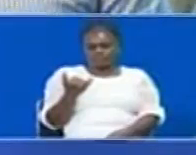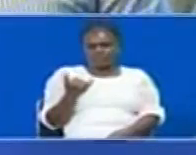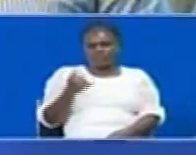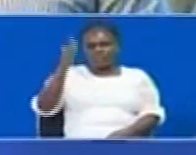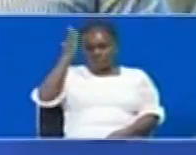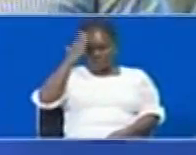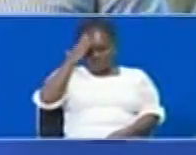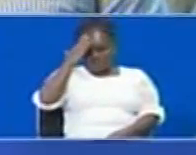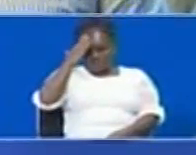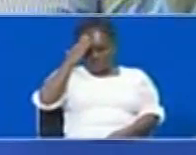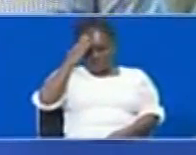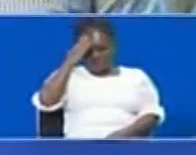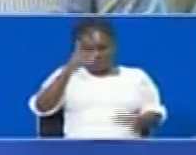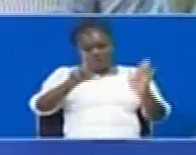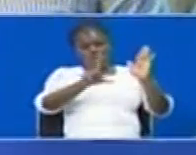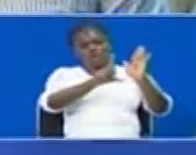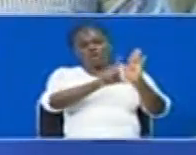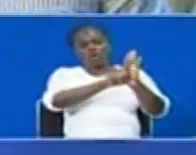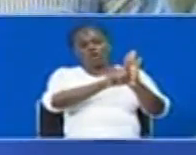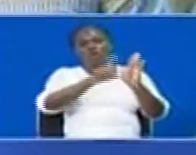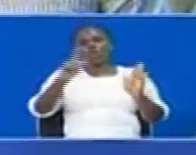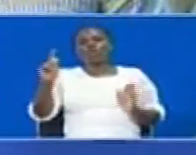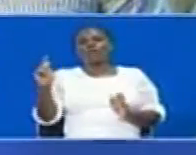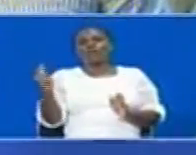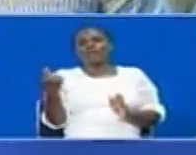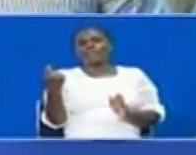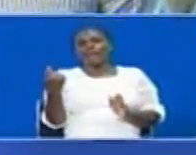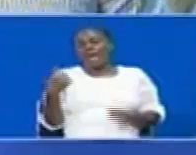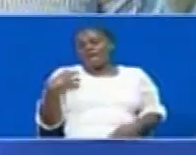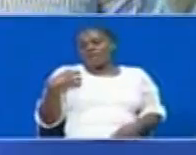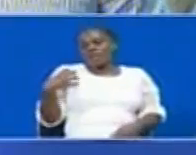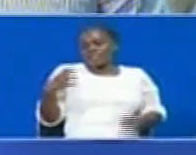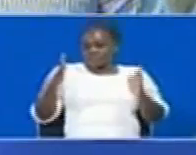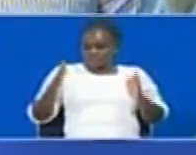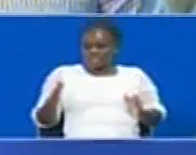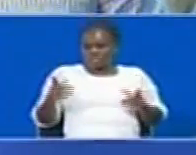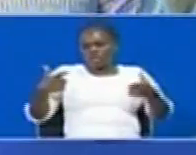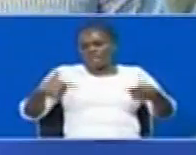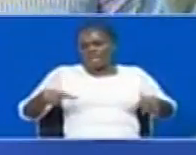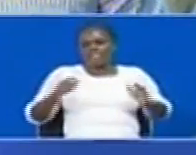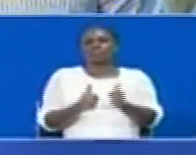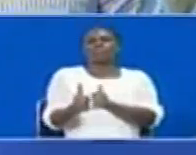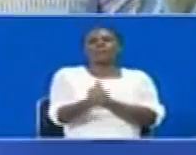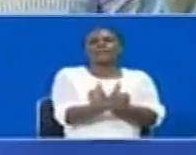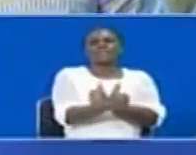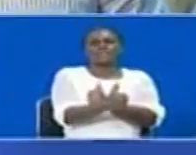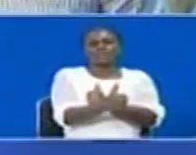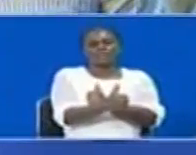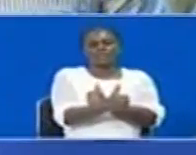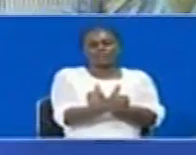Unajua Mashirima, hii sheria ya Kenya ni kwamba ni ile ya mwenye nguvu mpishe, kama vile ambavyo msemaji mmoja